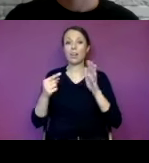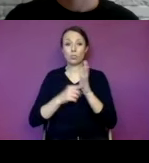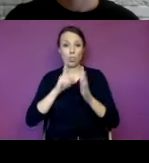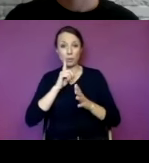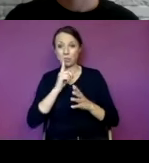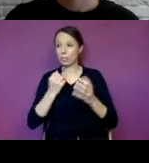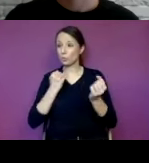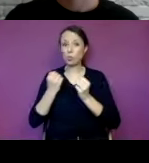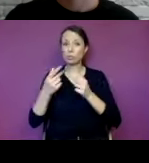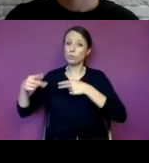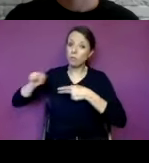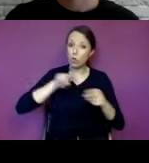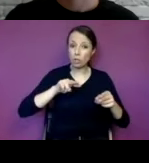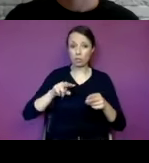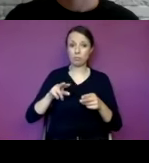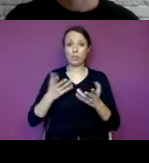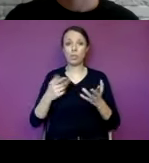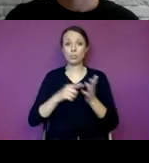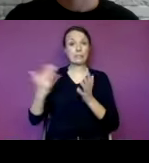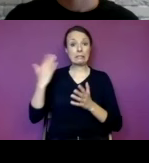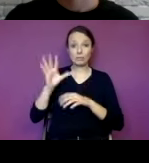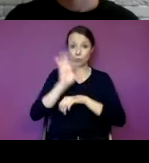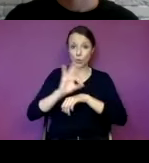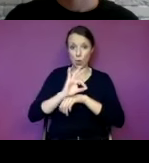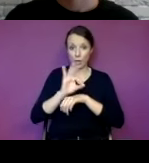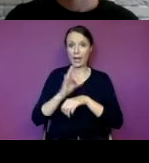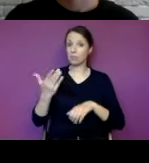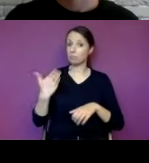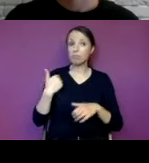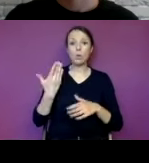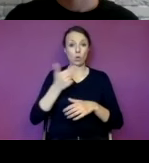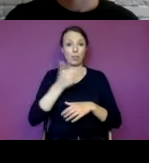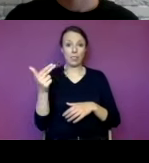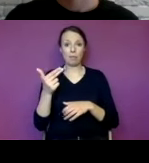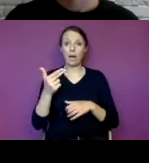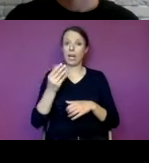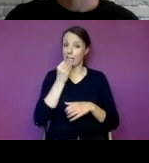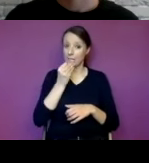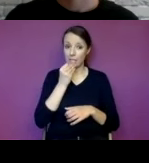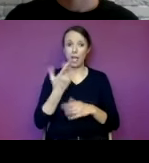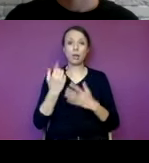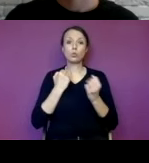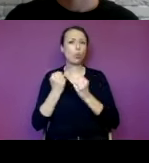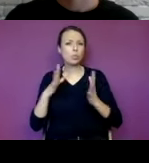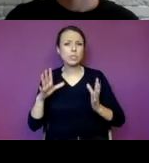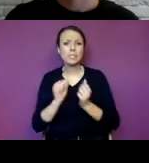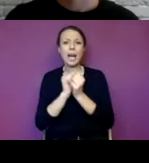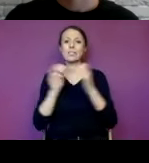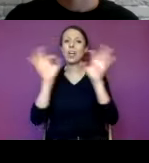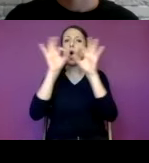są odbudowywane. Mój nasz ostatni projekt dotyczy tego właśnie żywności i bardzo trudno jest znaleźć, jest takie ogólne